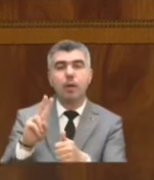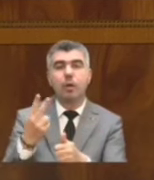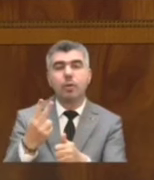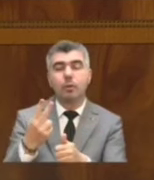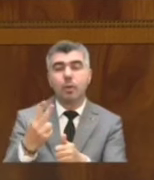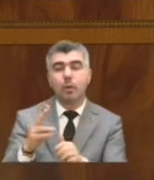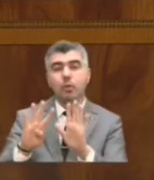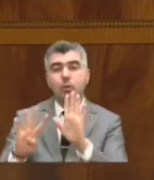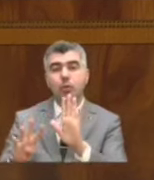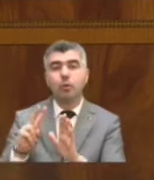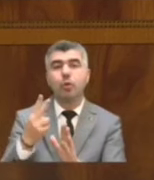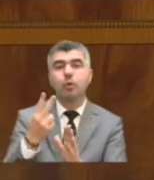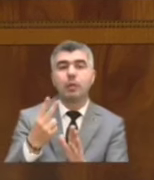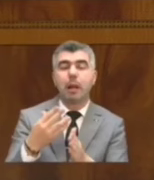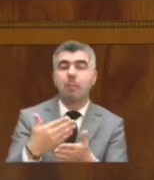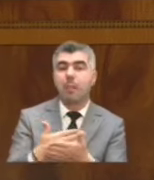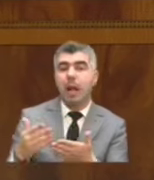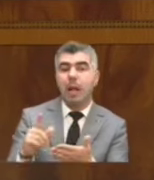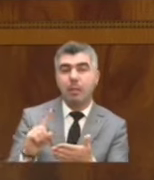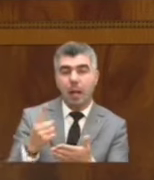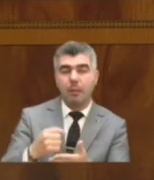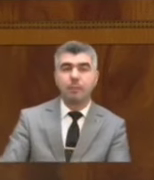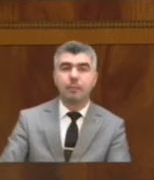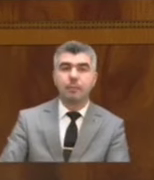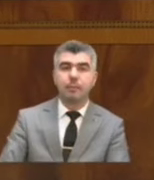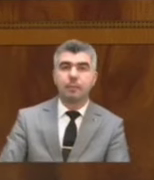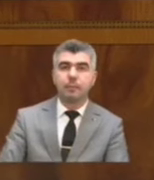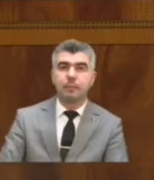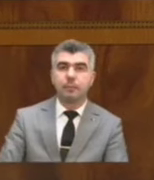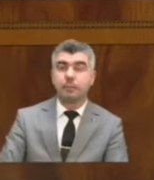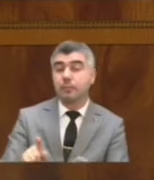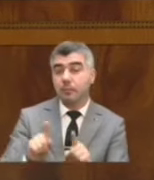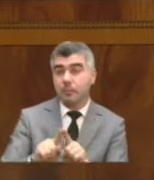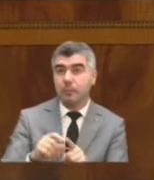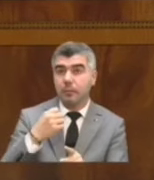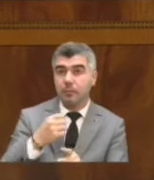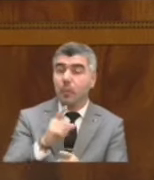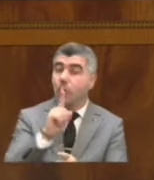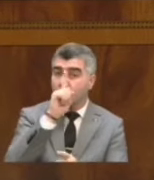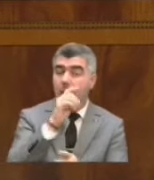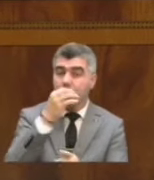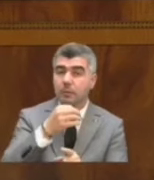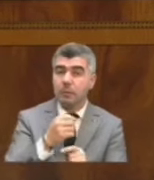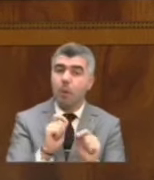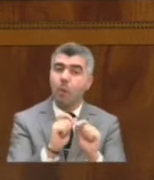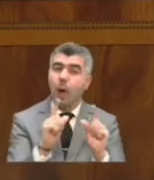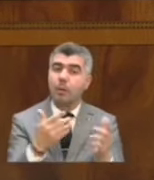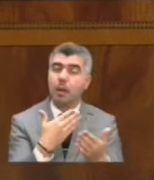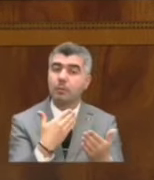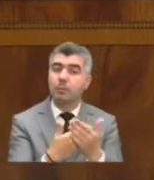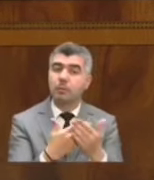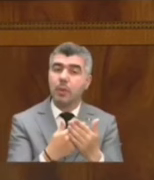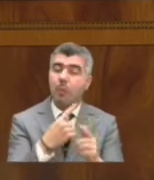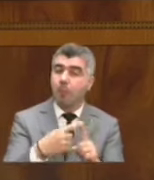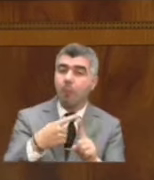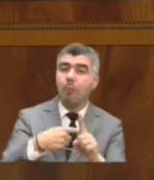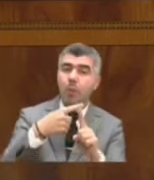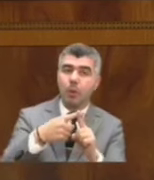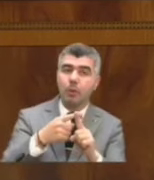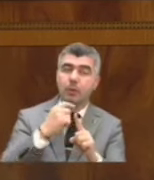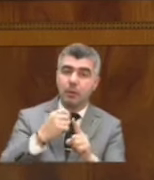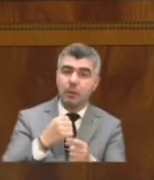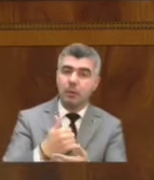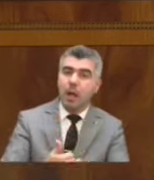ل 29 مليار تاع الدرهم، وأعتقد بأننا مطالبون لتوفير هوامش أخرى